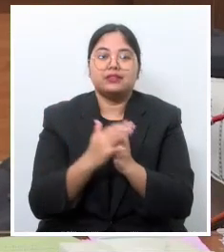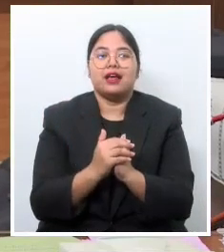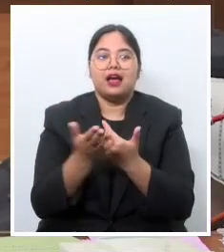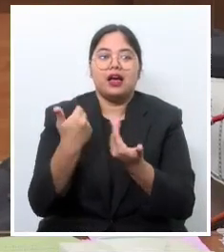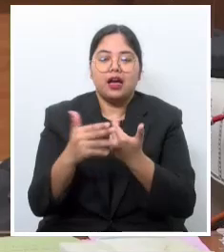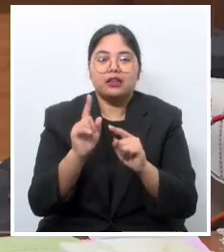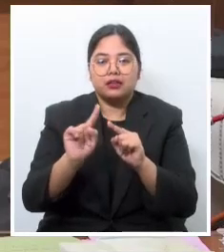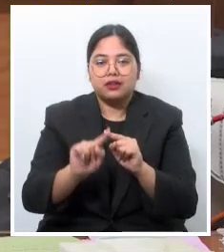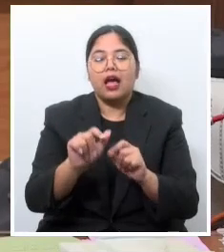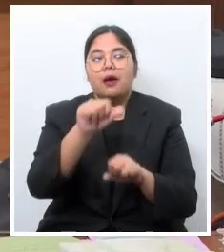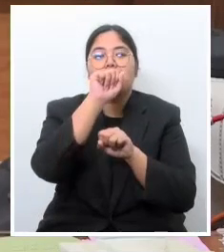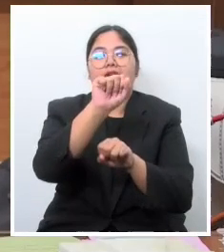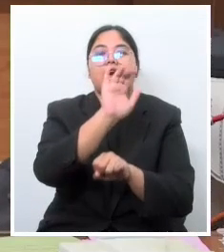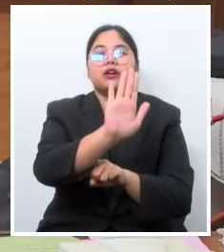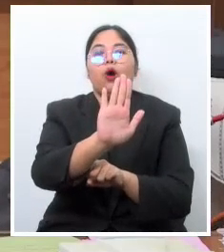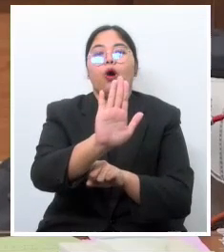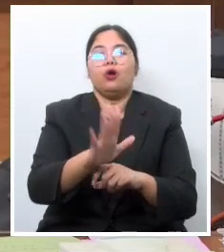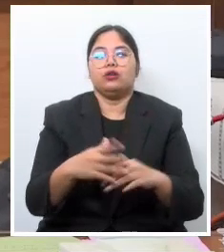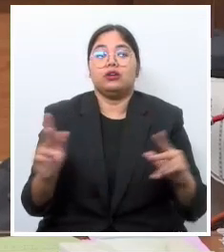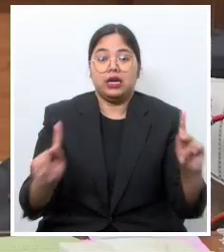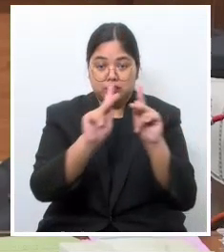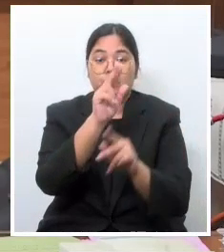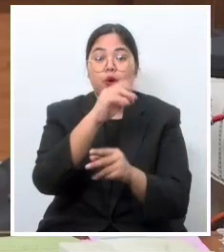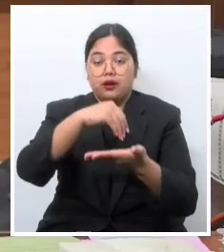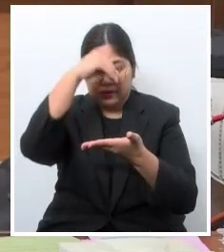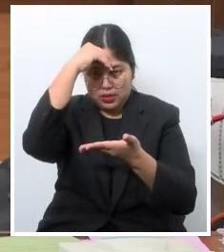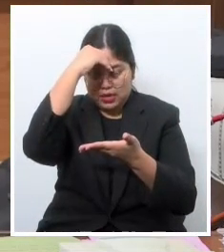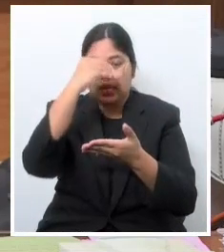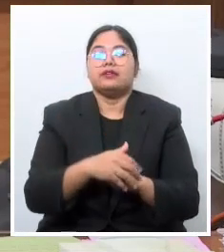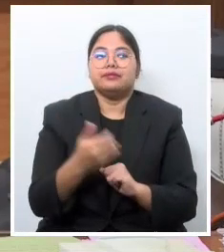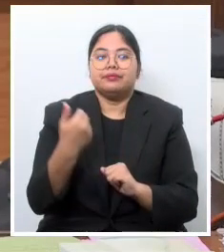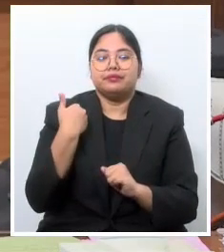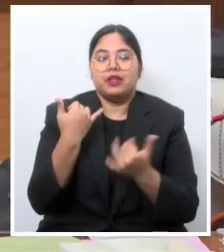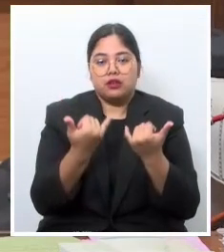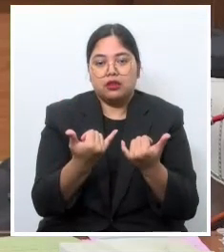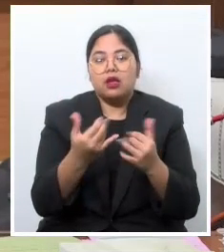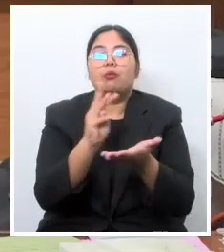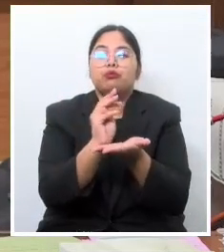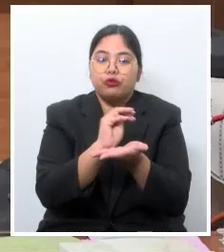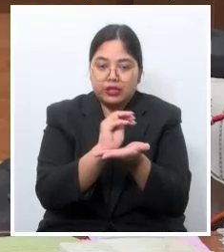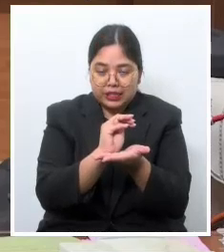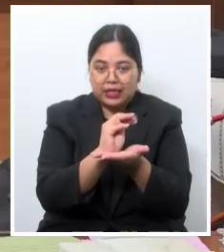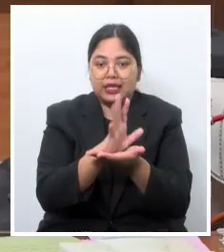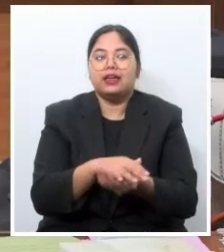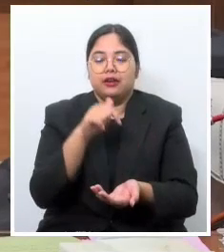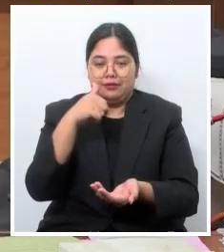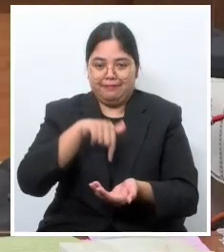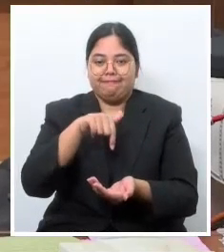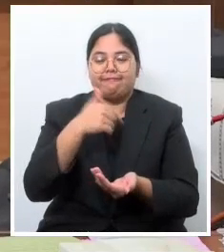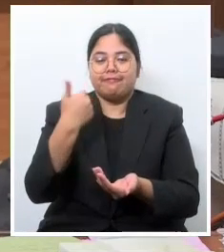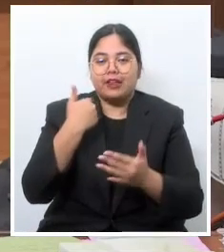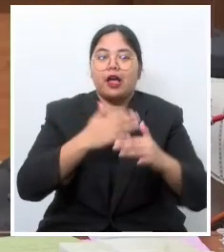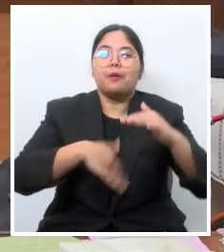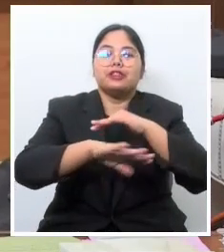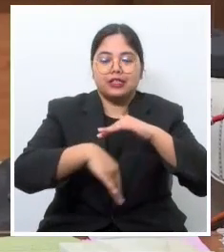ของกระทรวงสาธิการในปีนี้มูลนิธิไทยรัฐและสำนักงานคณะกรรมการการศึกษาขั้นพื้นฐาน